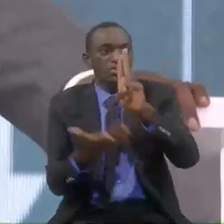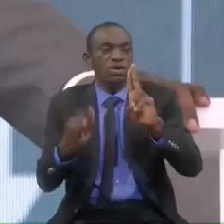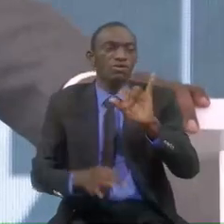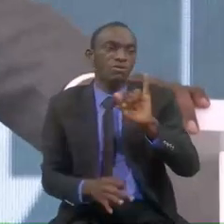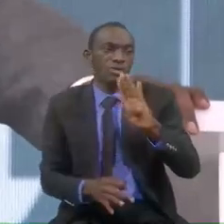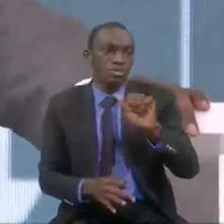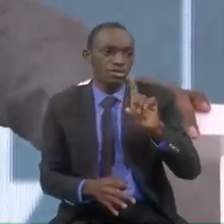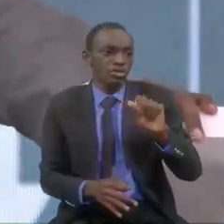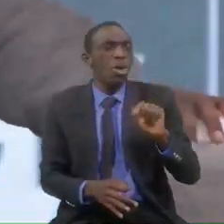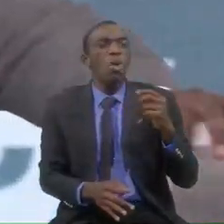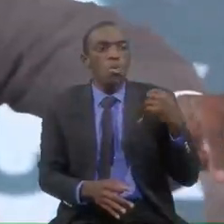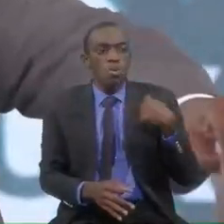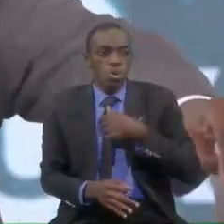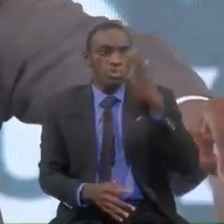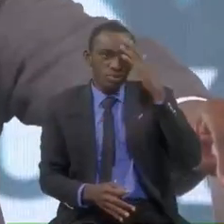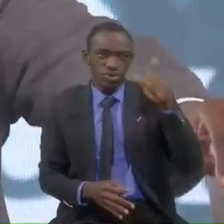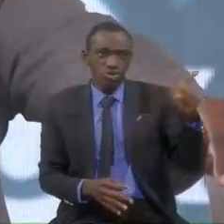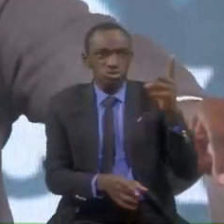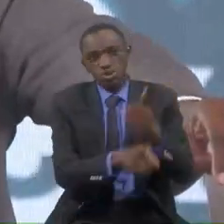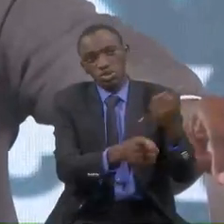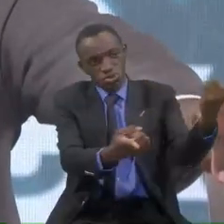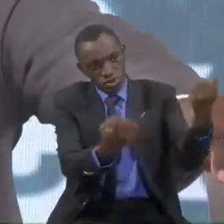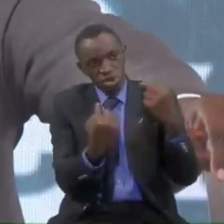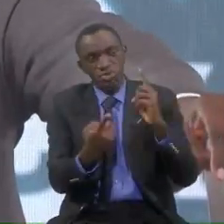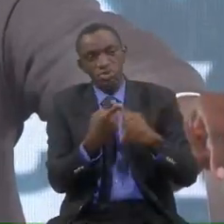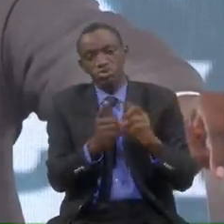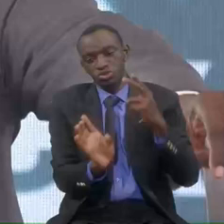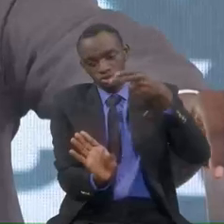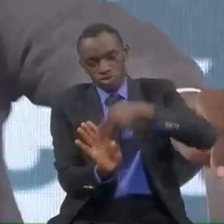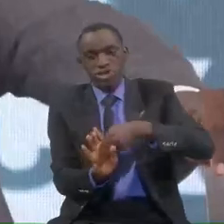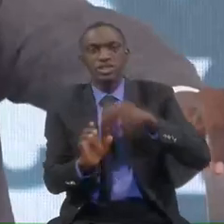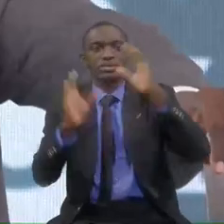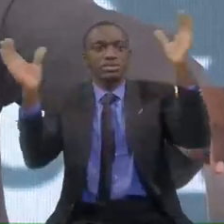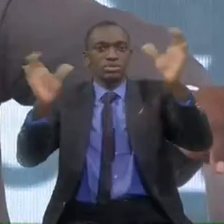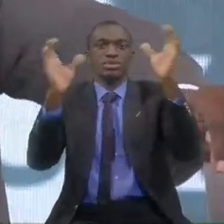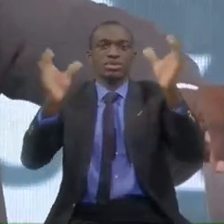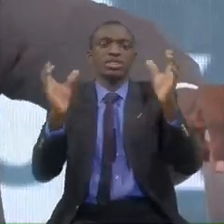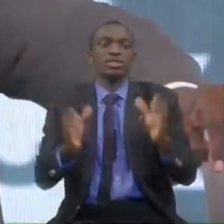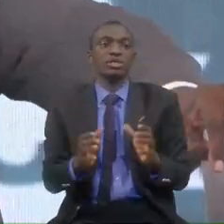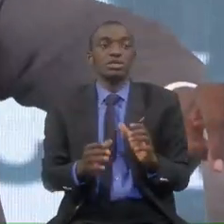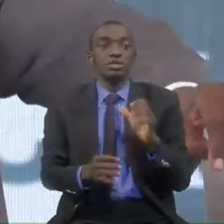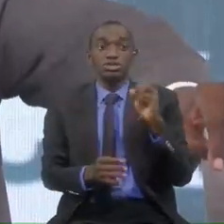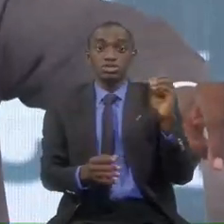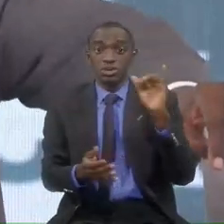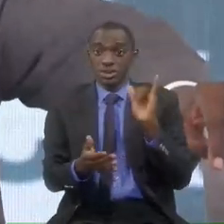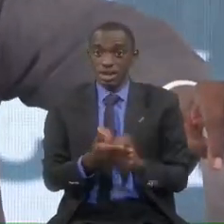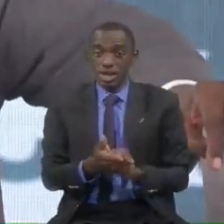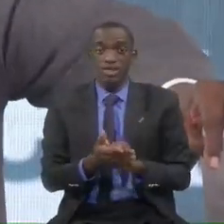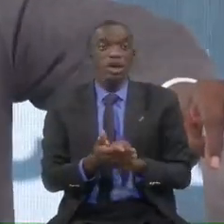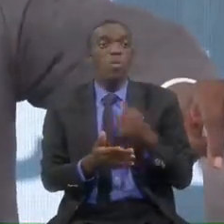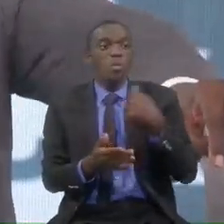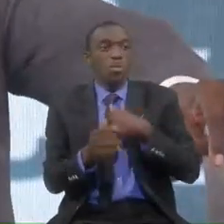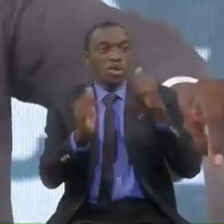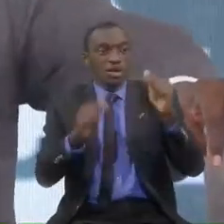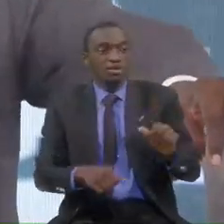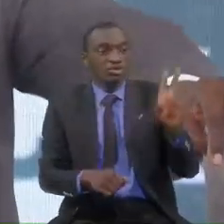la croisade, tu ne prêches pas. Tu t'assieds sur le podium afin que nous puissions